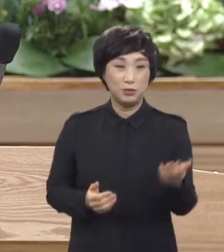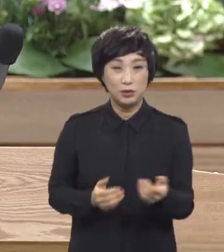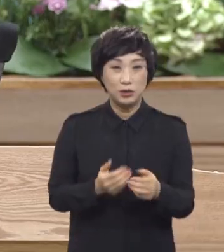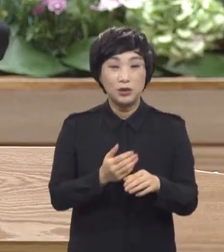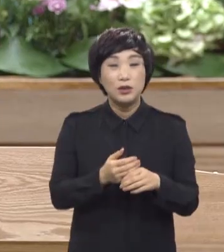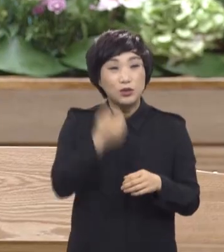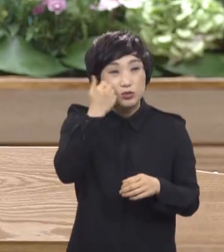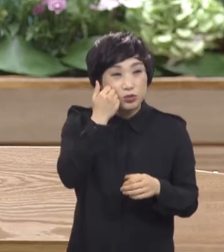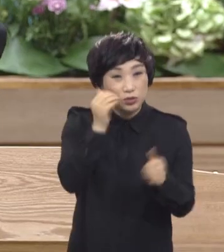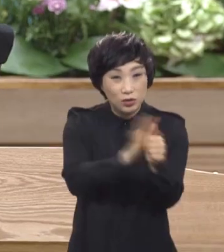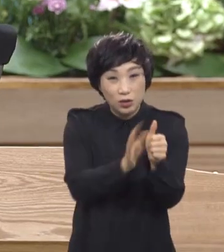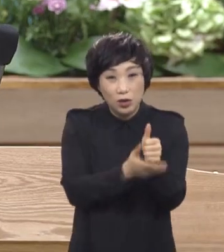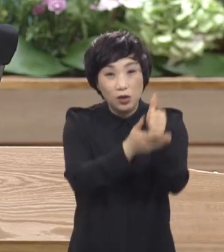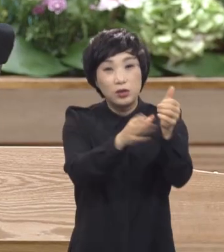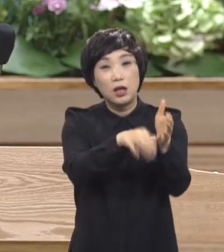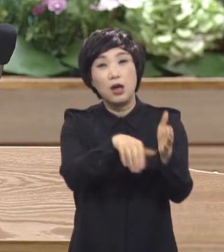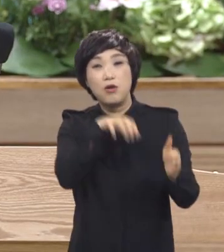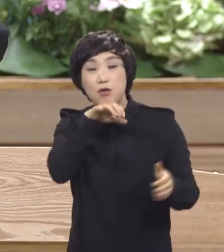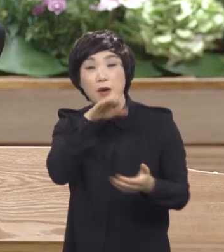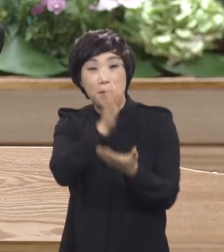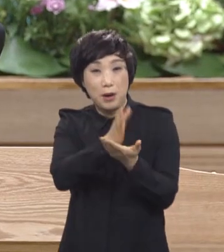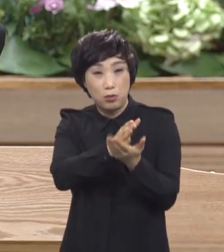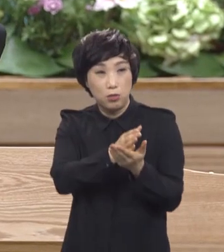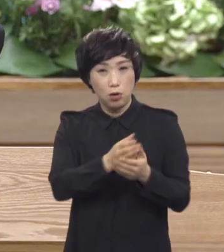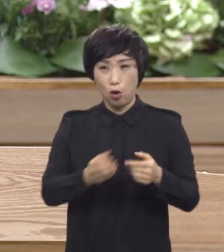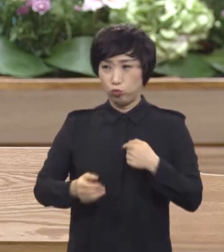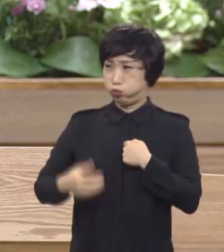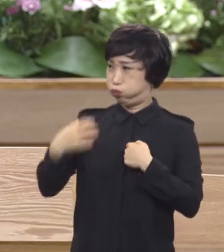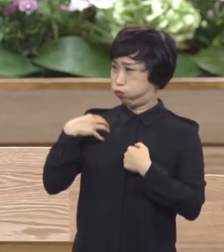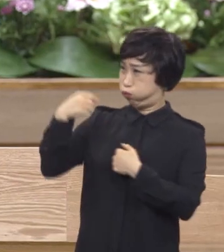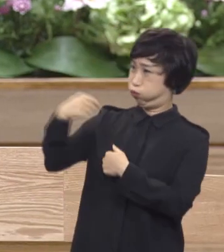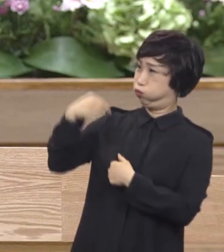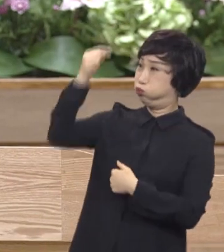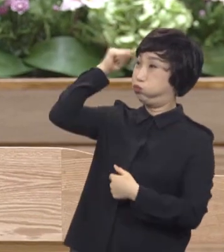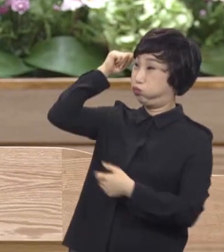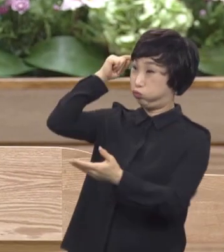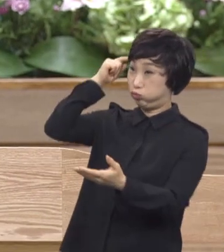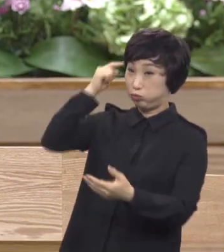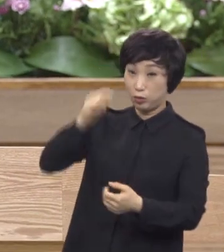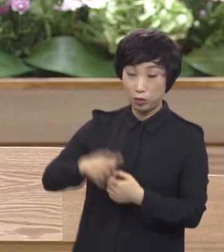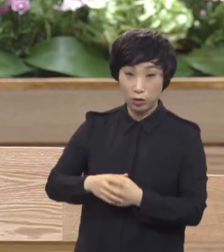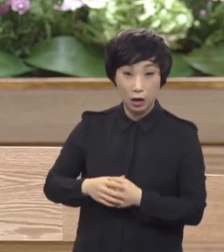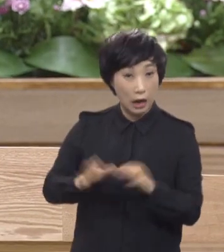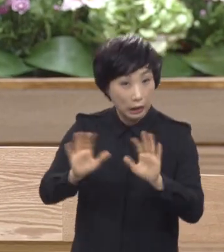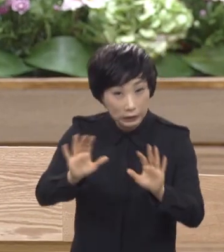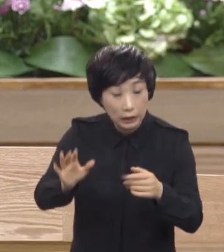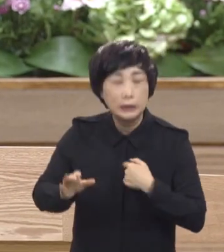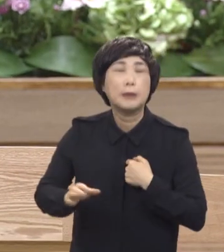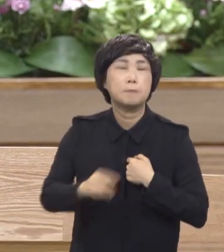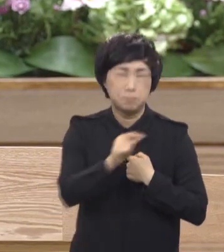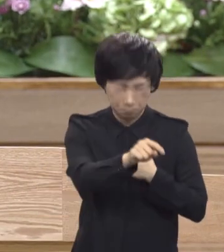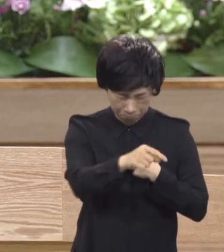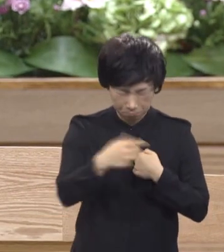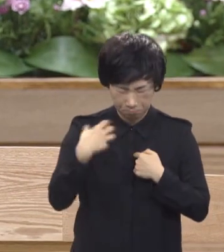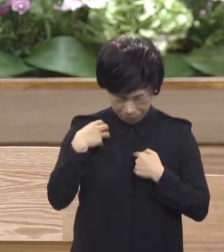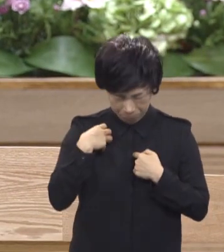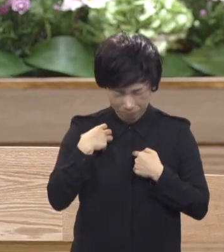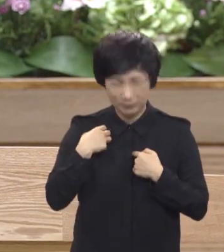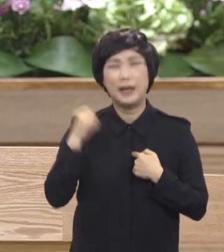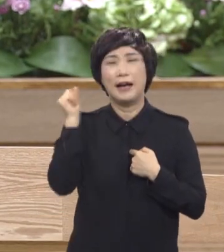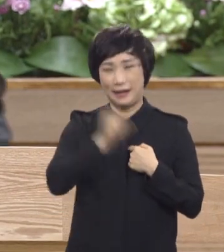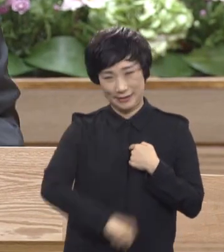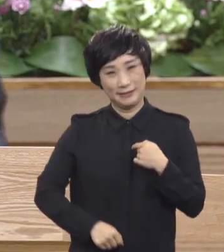대접할 때 그냥 원망없이 왜 나보고만 허락하냐 그러지마 내가 대접하려고 이 땅에서 태어난 사람이야